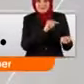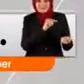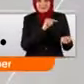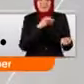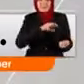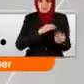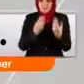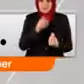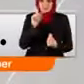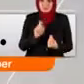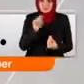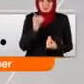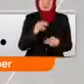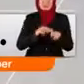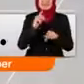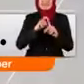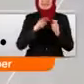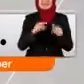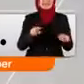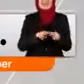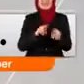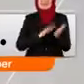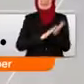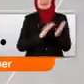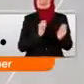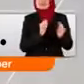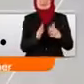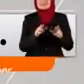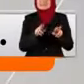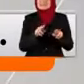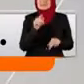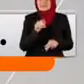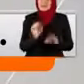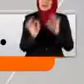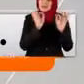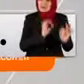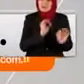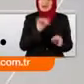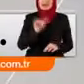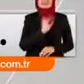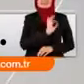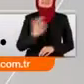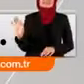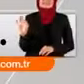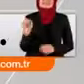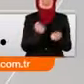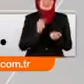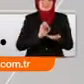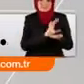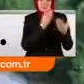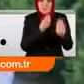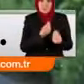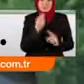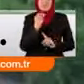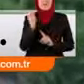nasıl kıdem tazminatı alabiliyorlar sa her haksız yere işten çıkartılmış larsa ve İhbar süreleri uyumamış sağa onlara ihbar tazminatı da